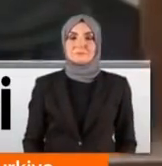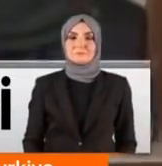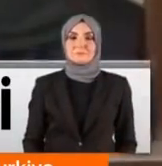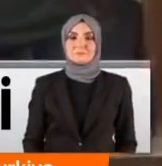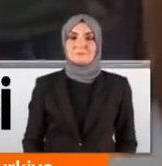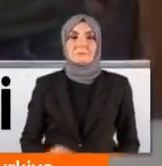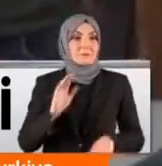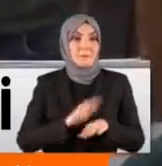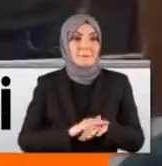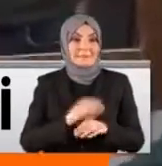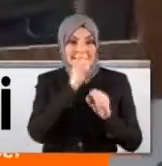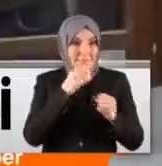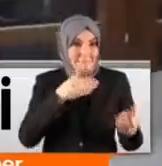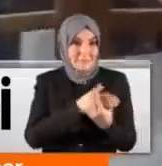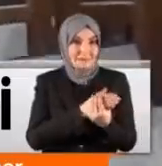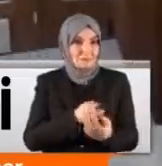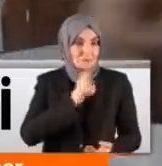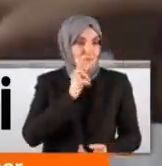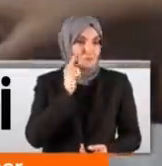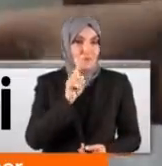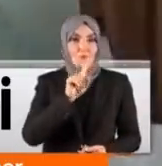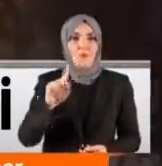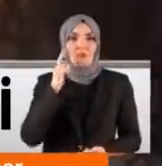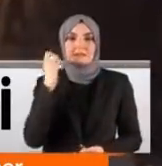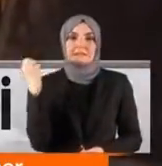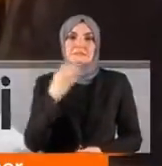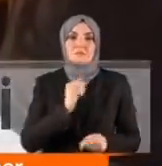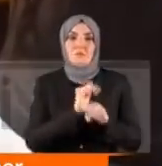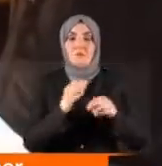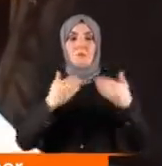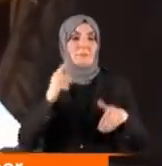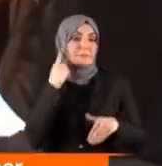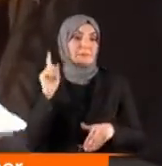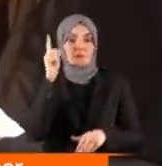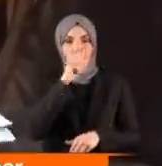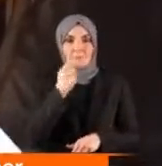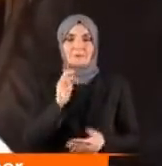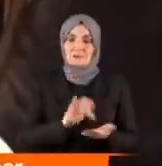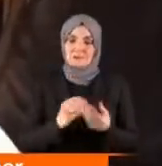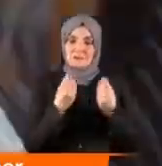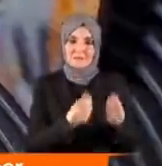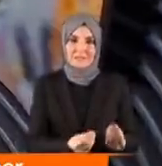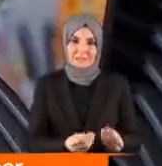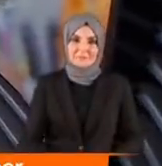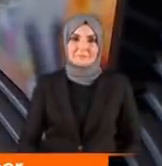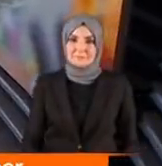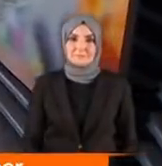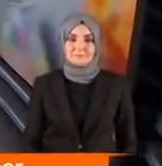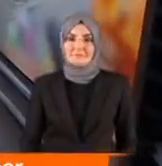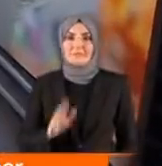yapılan baskın sonucu 10 kişi coronavirüs tedbirlerini ihlal ettikleri o cezası kesildi olduk